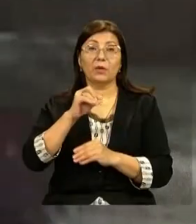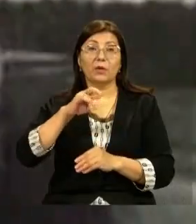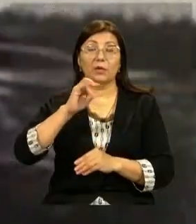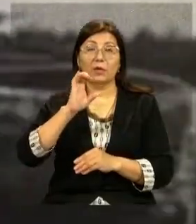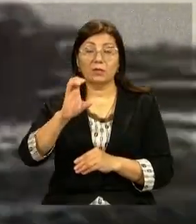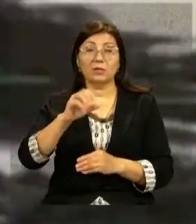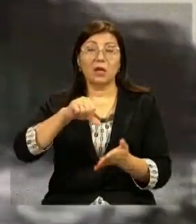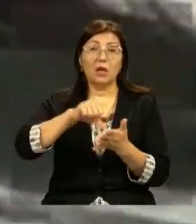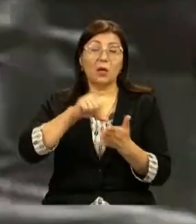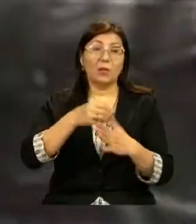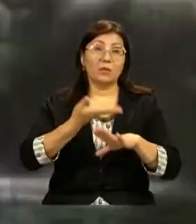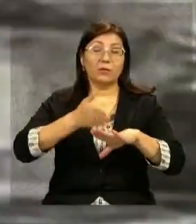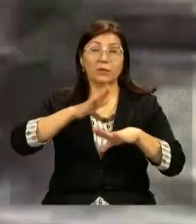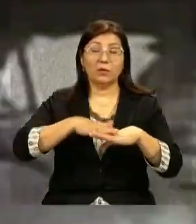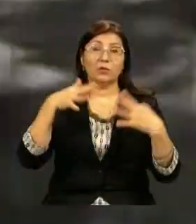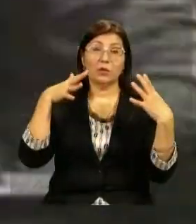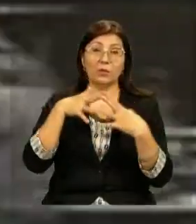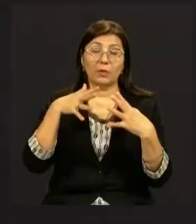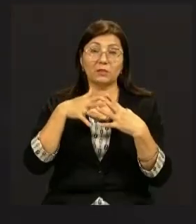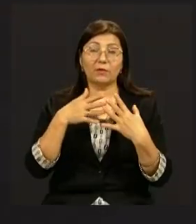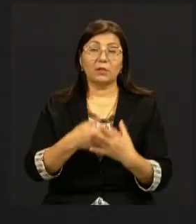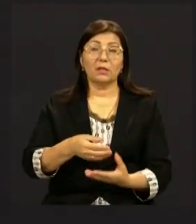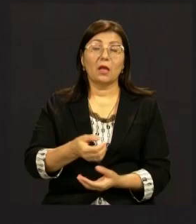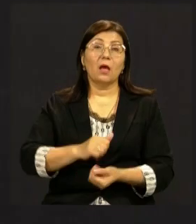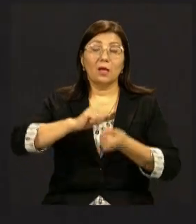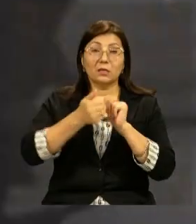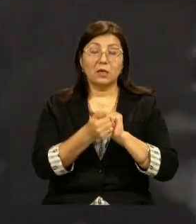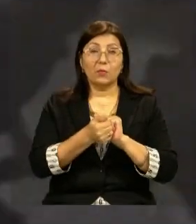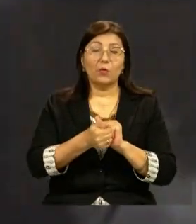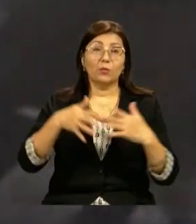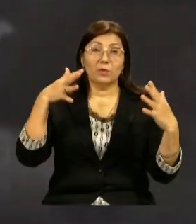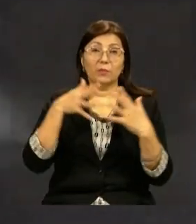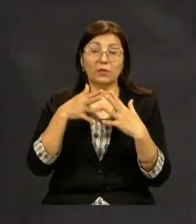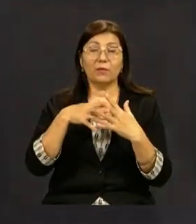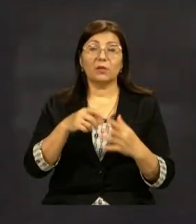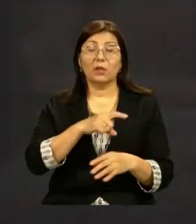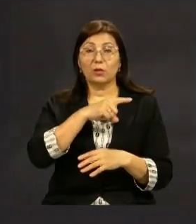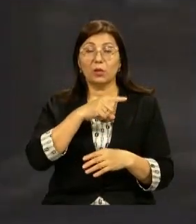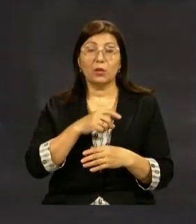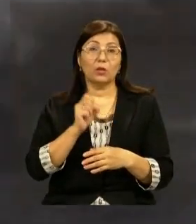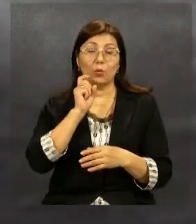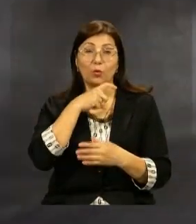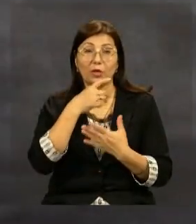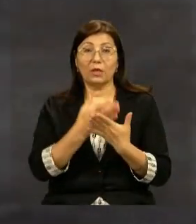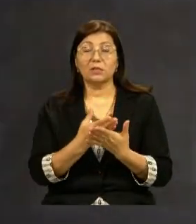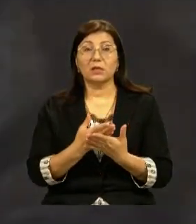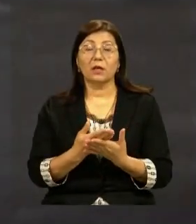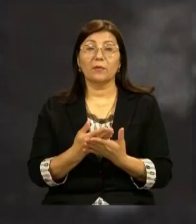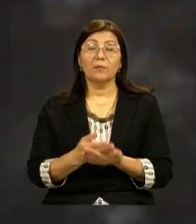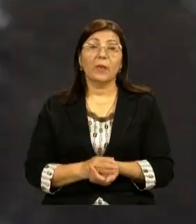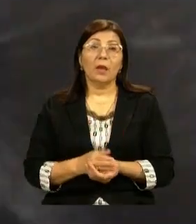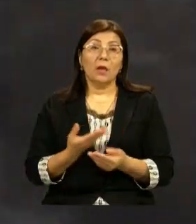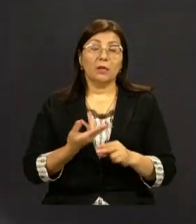принимал участие в тяжелых сражениях. Запомнились бои в украинских Бродах, где не дали противнику уйти через Буг на запад, вспоминает